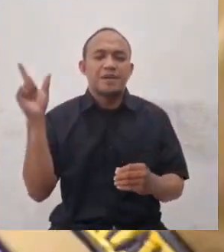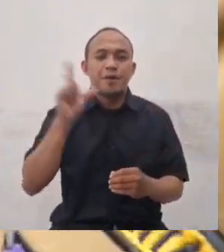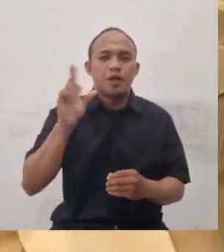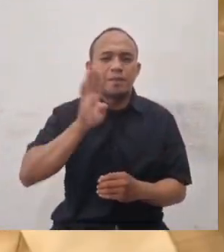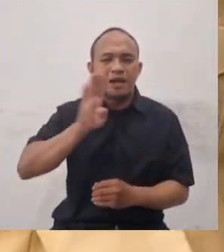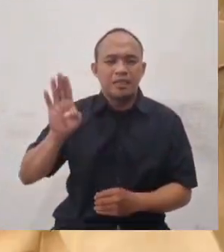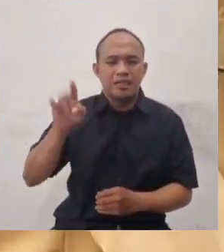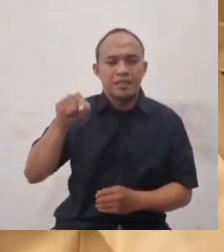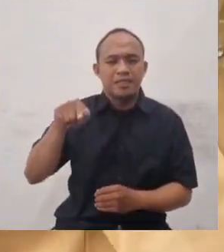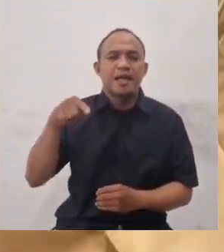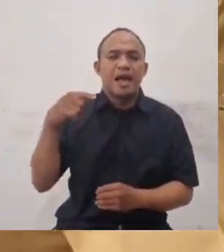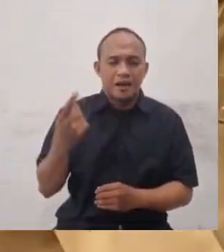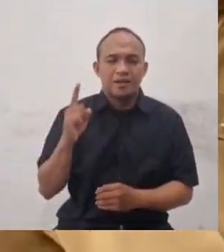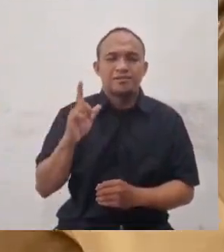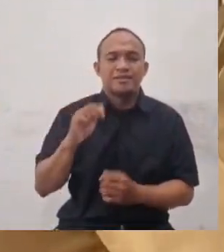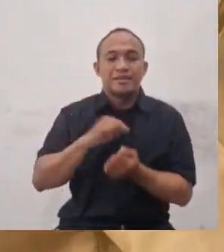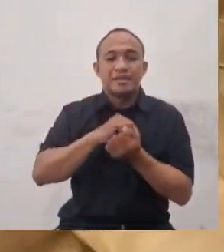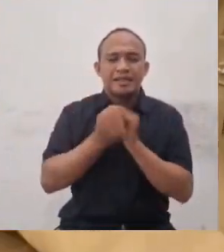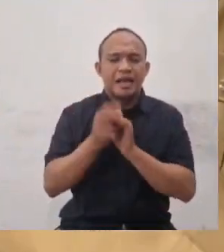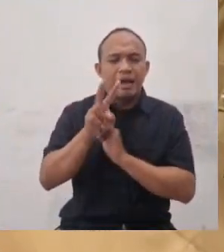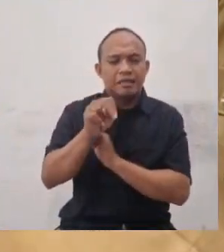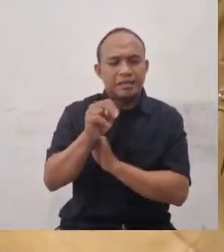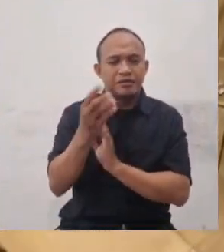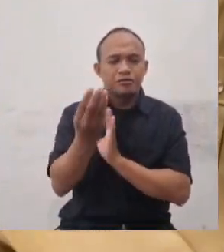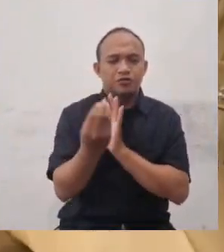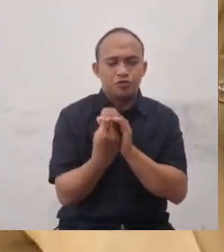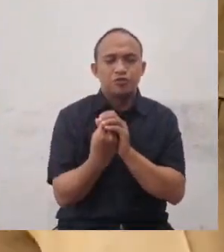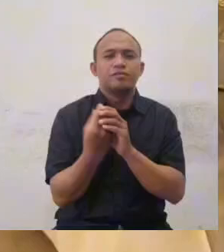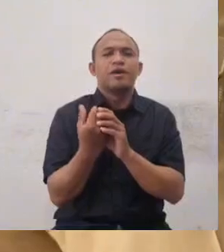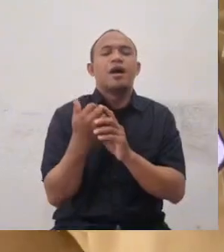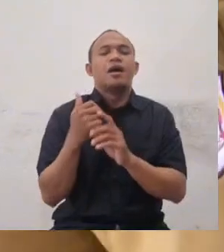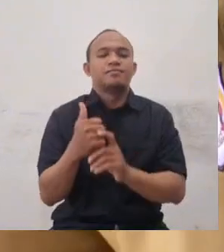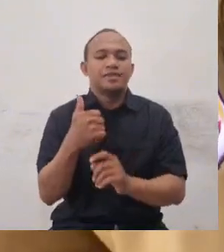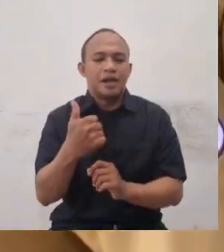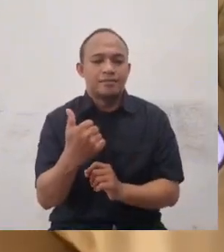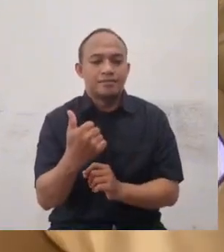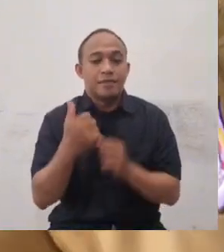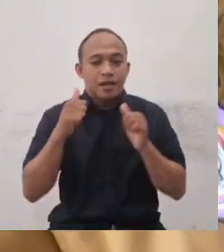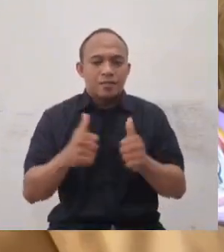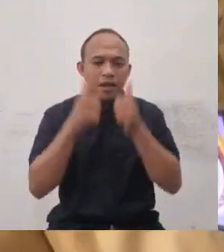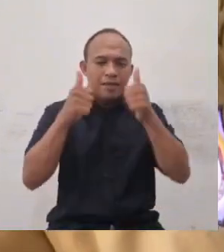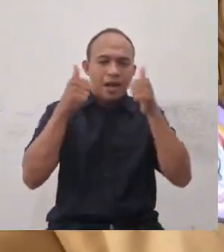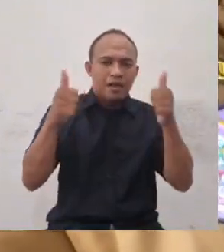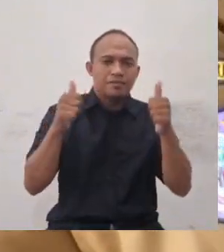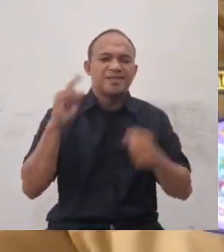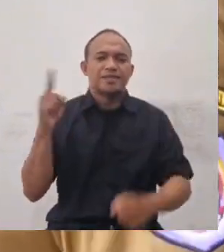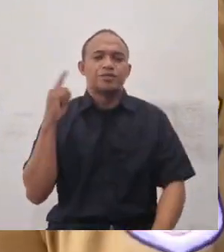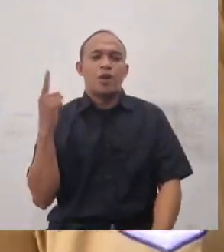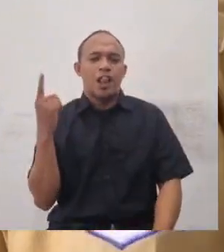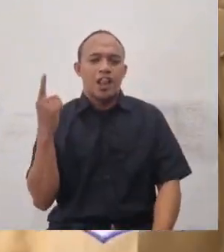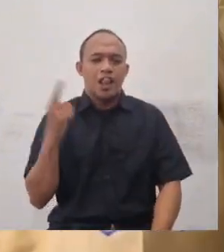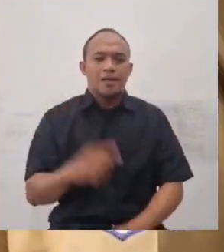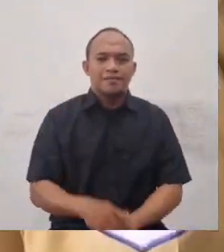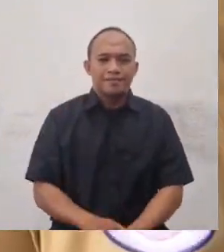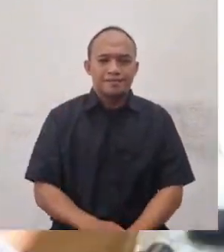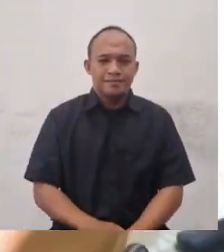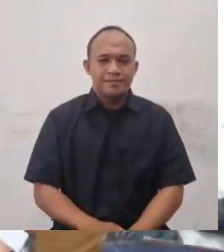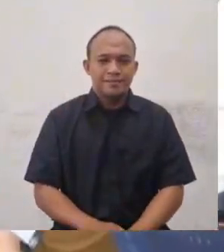Barat, karena di posyandu Sabar Menanti 1 menjadi salah satu posyandu terbaik di tingkat nasional.